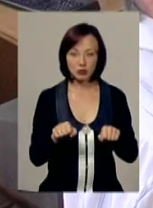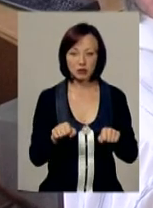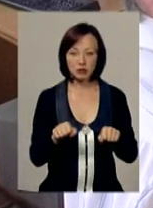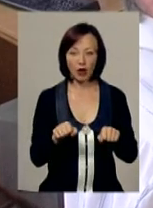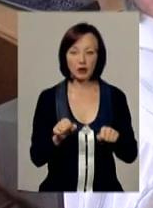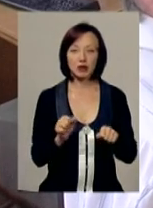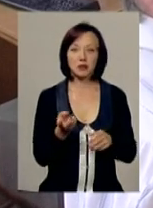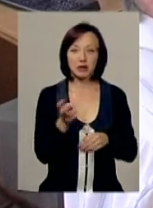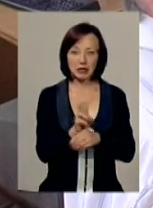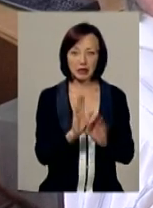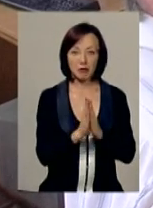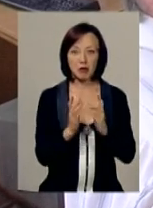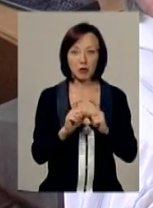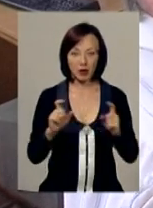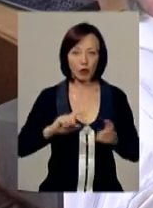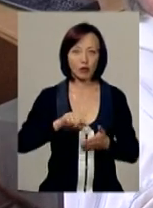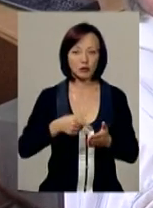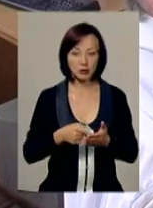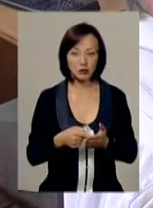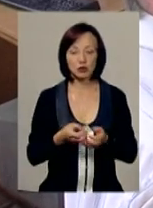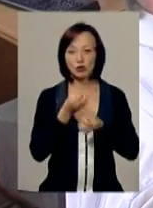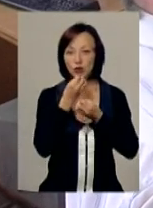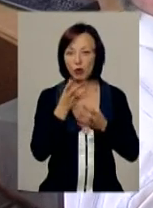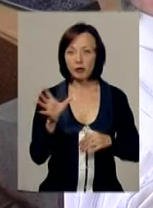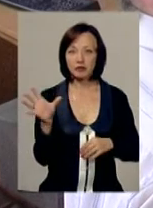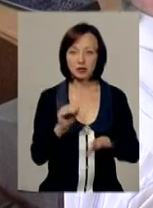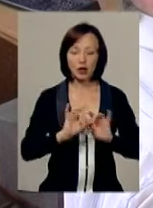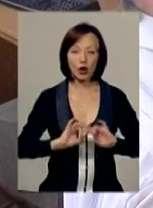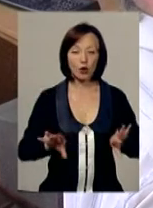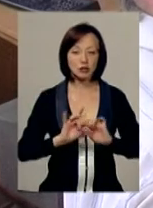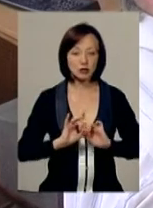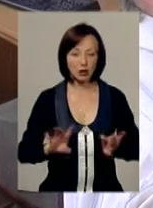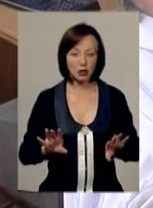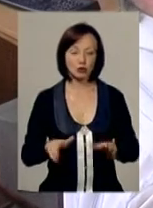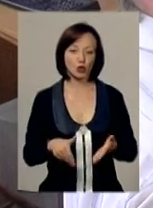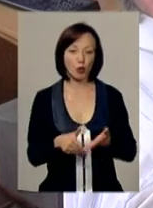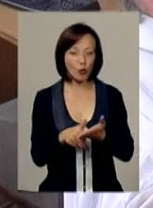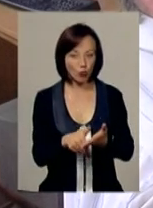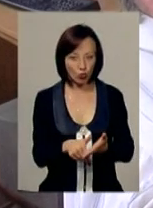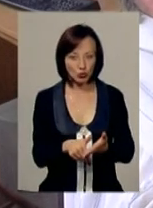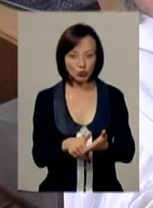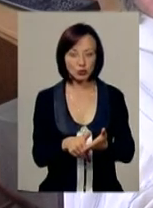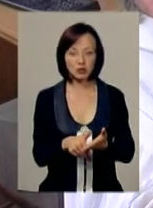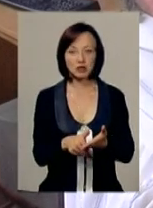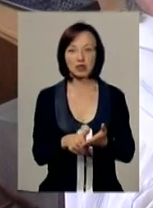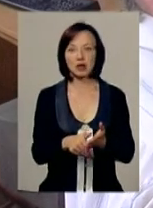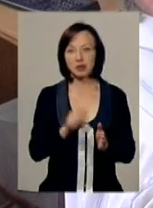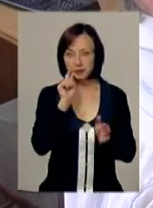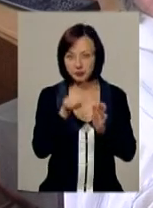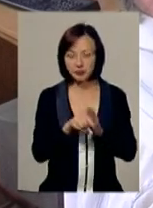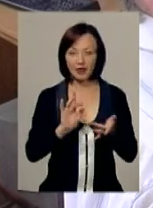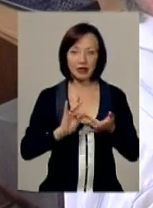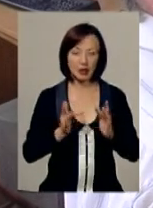в бібліотеку, де тобі дуже добре об'яснять і допоможуть зайти в інтернет і